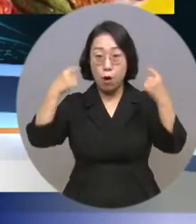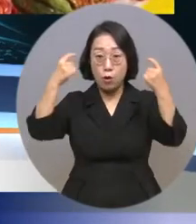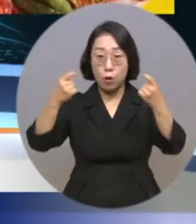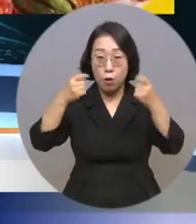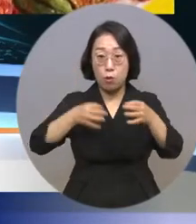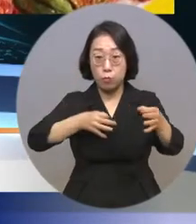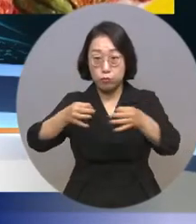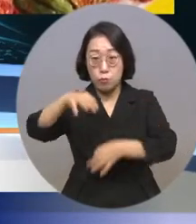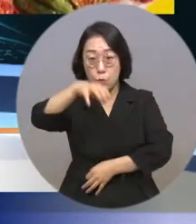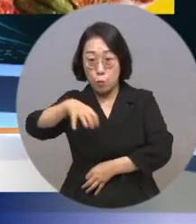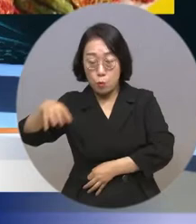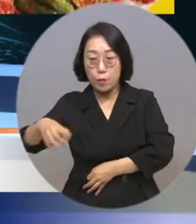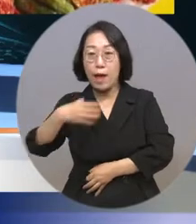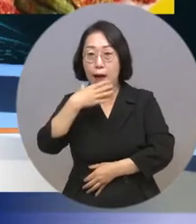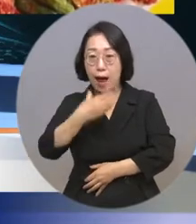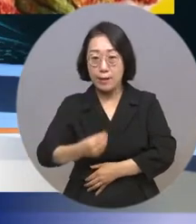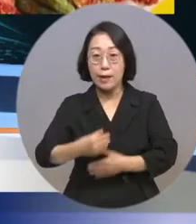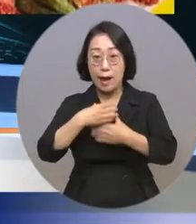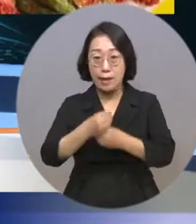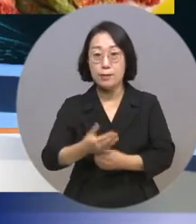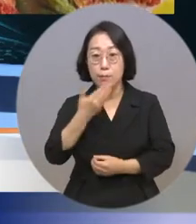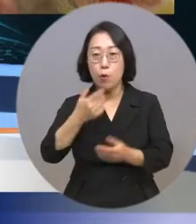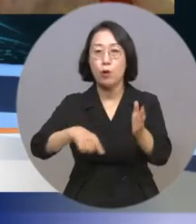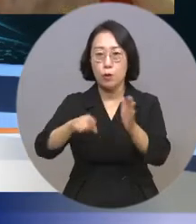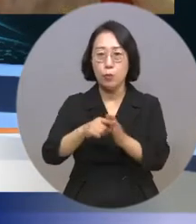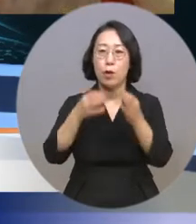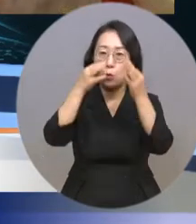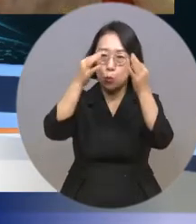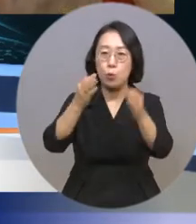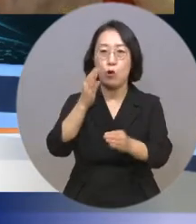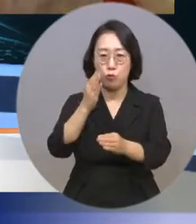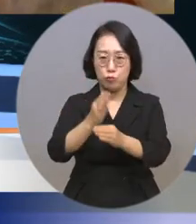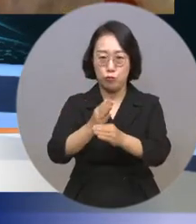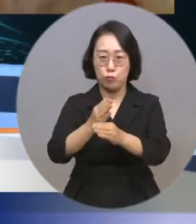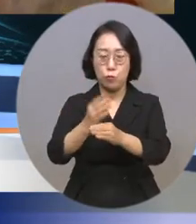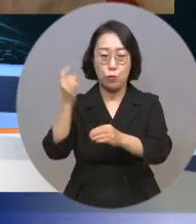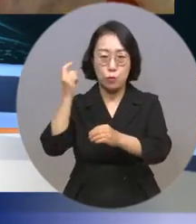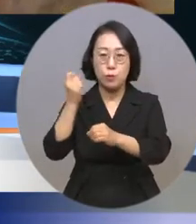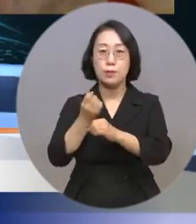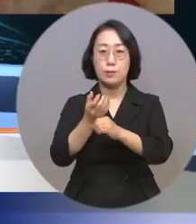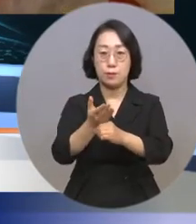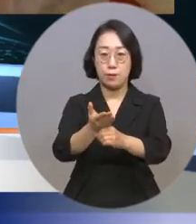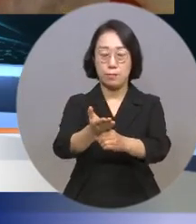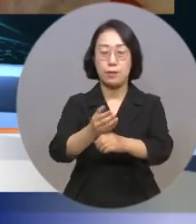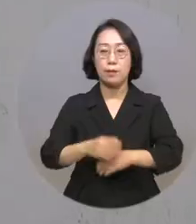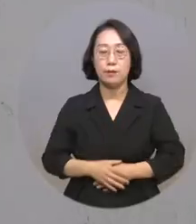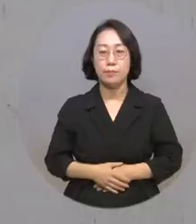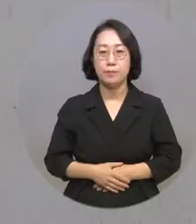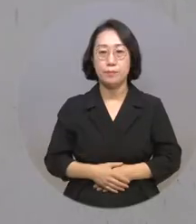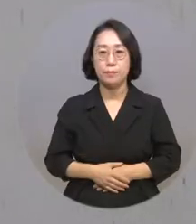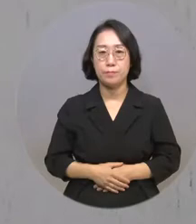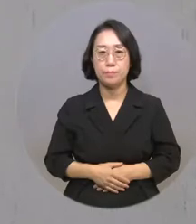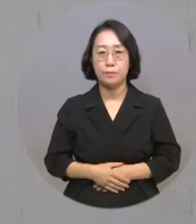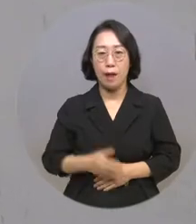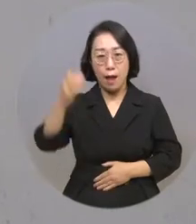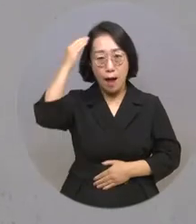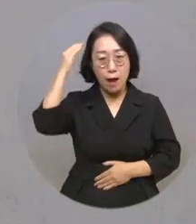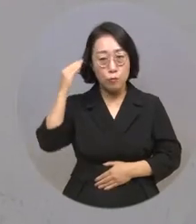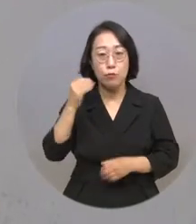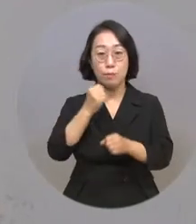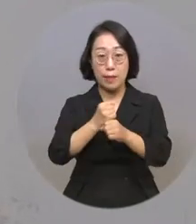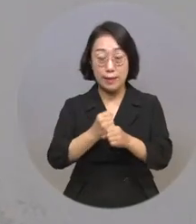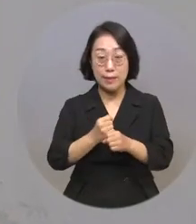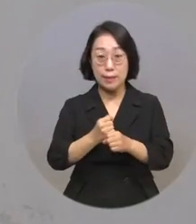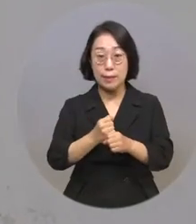음식점에 안심 밥상을 위해 힘을 쏟고 있습니다. 이 보도에 이영춘 기자입니다. 국산 김치